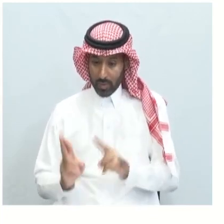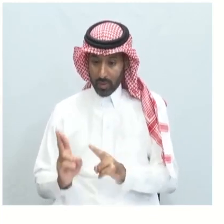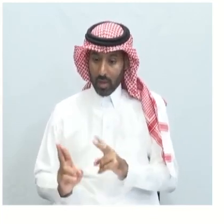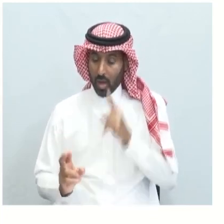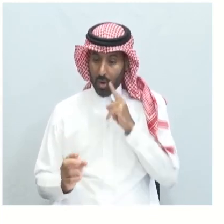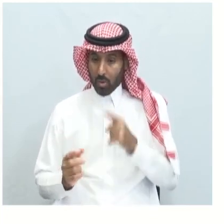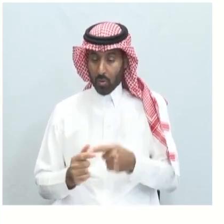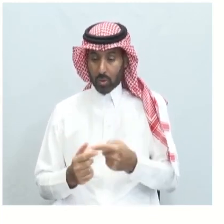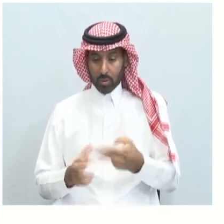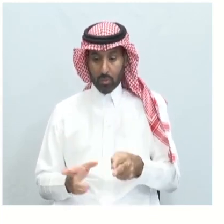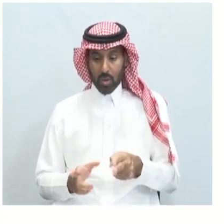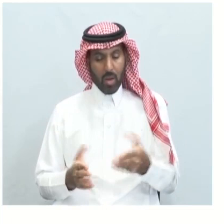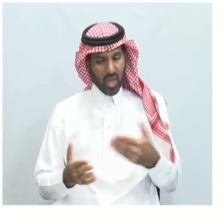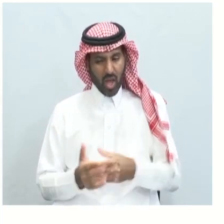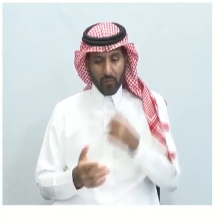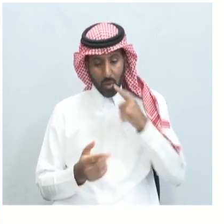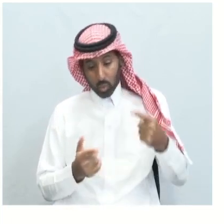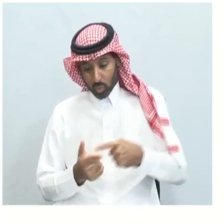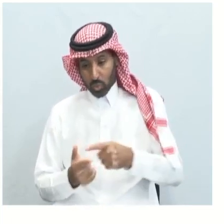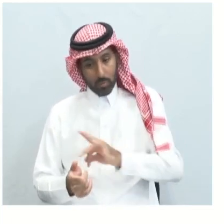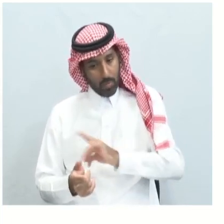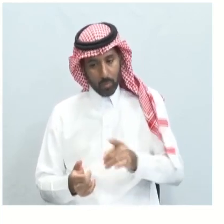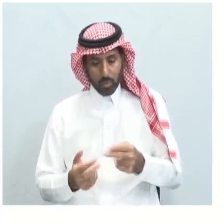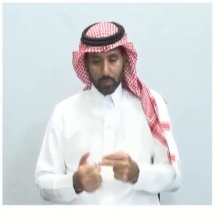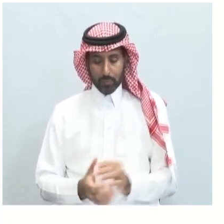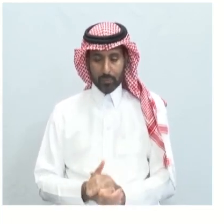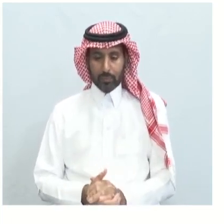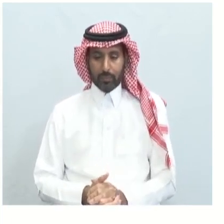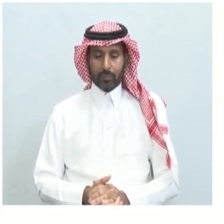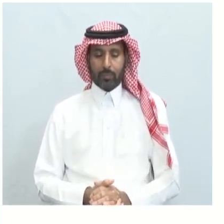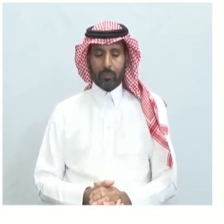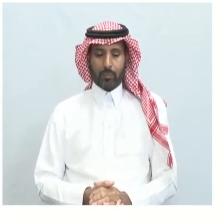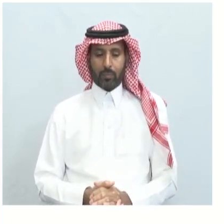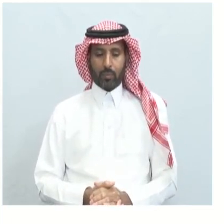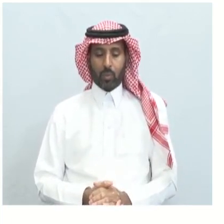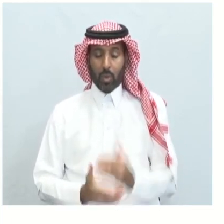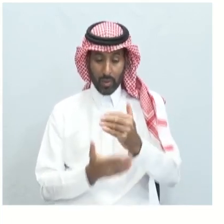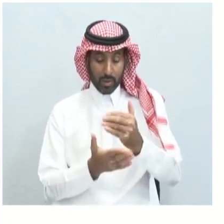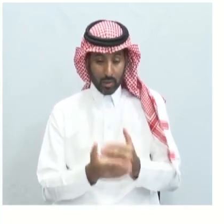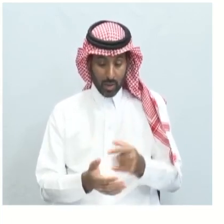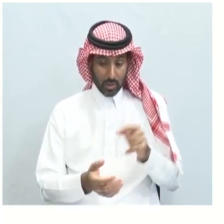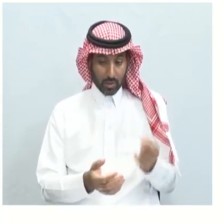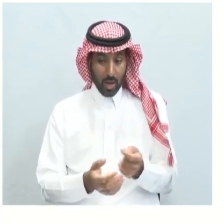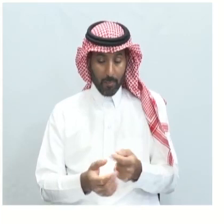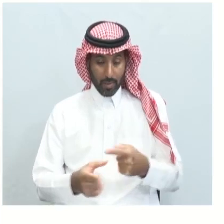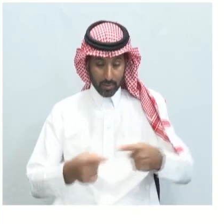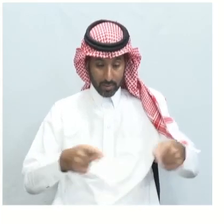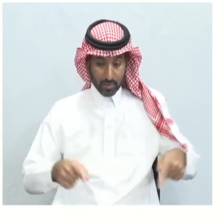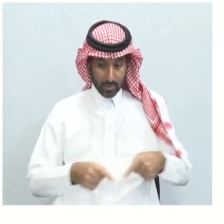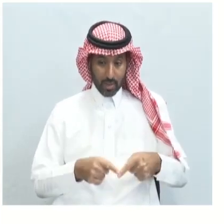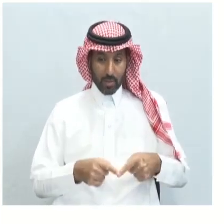بالوصول لمنع اي وصول غير مصرح به الى انظمه هذه المركبه كذلك وضع خطط شامله